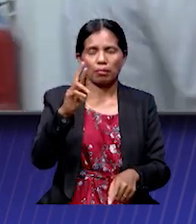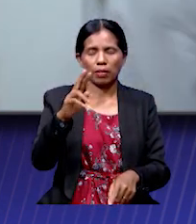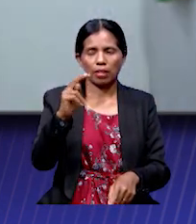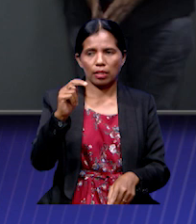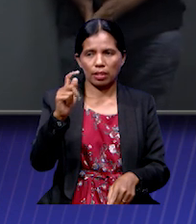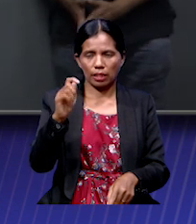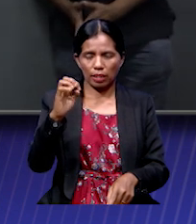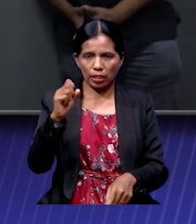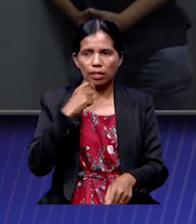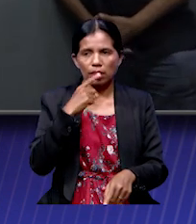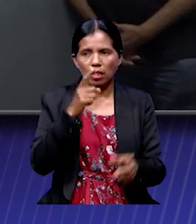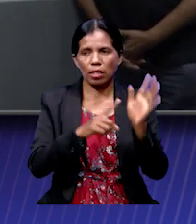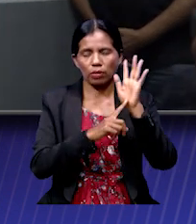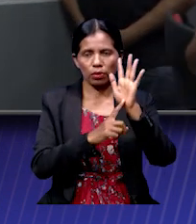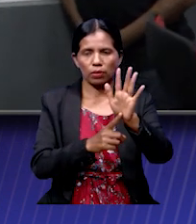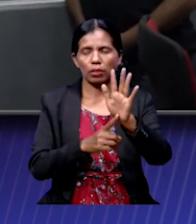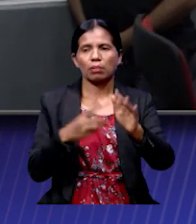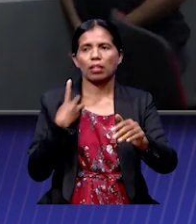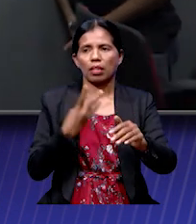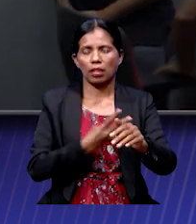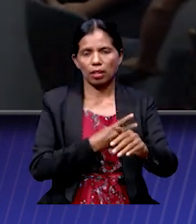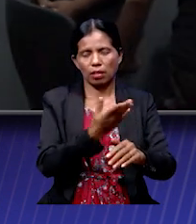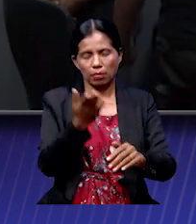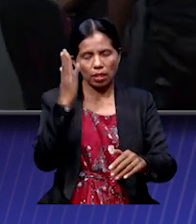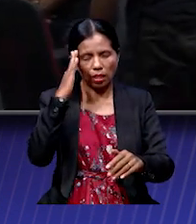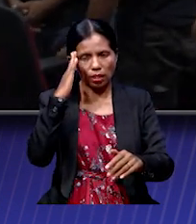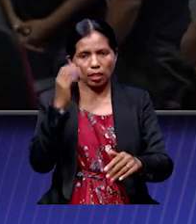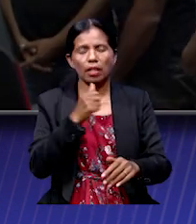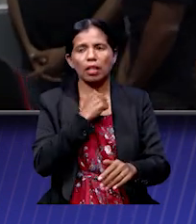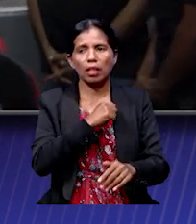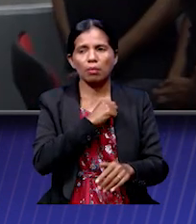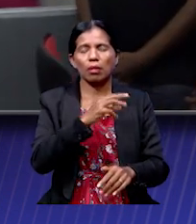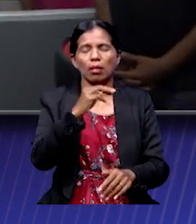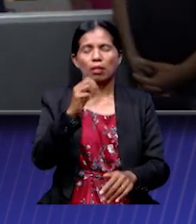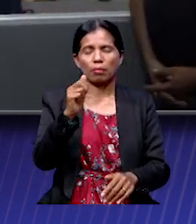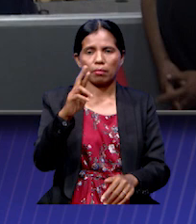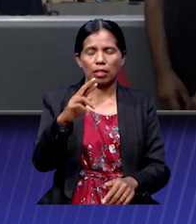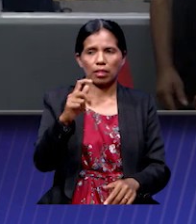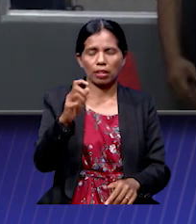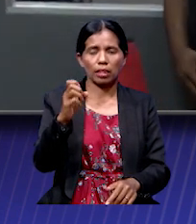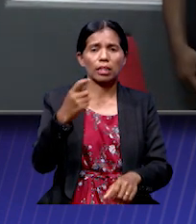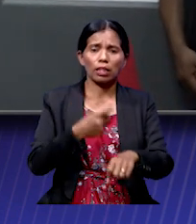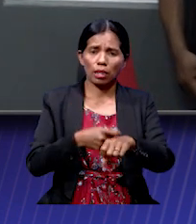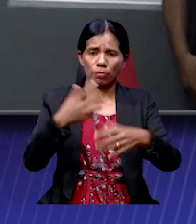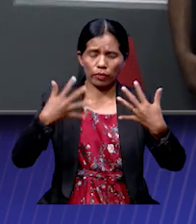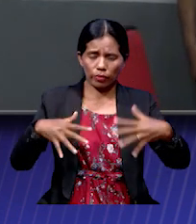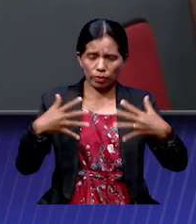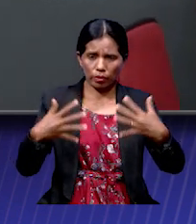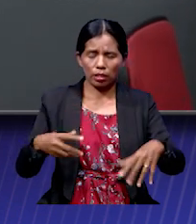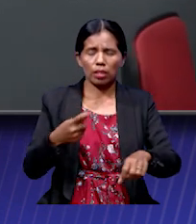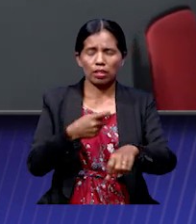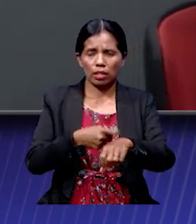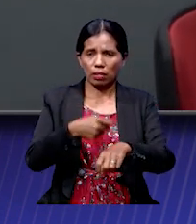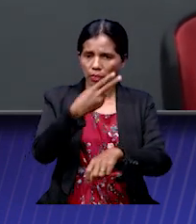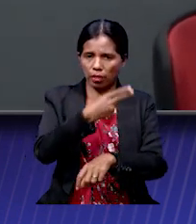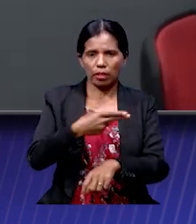ona ba ita. Imi hatene amo Martins, né? Durante funo, durante tempo